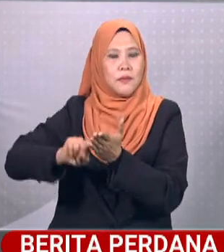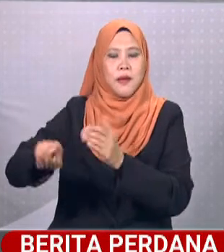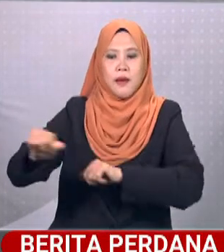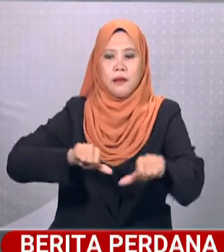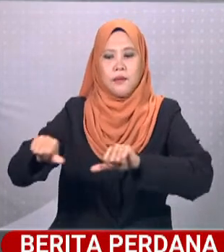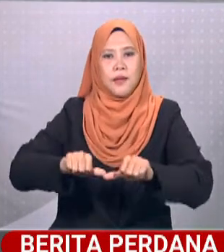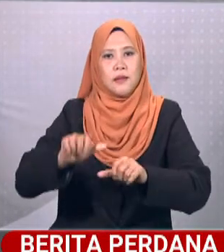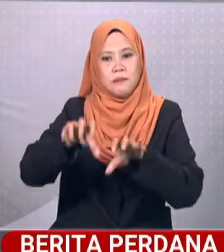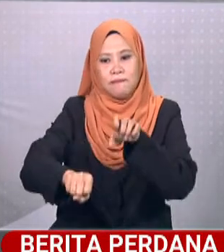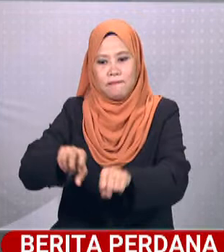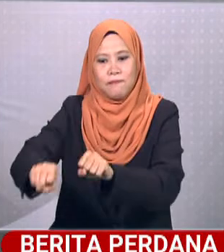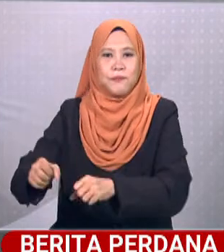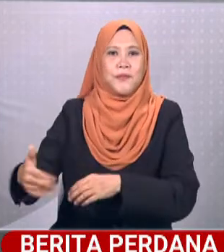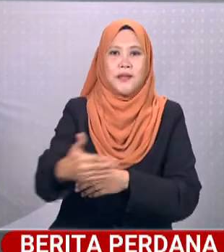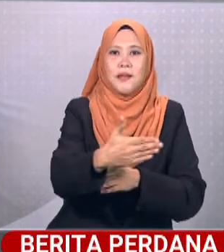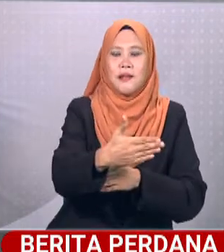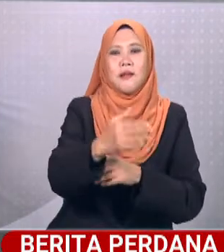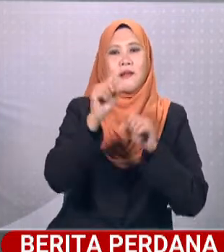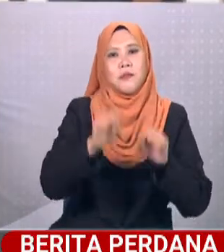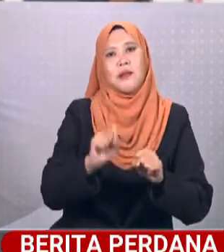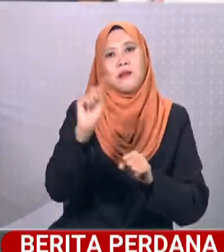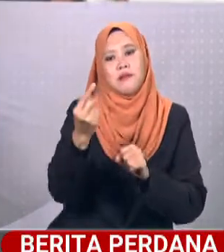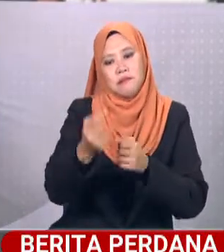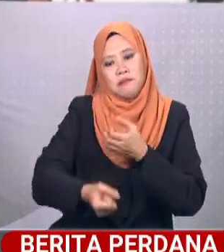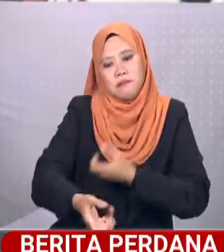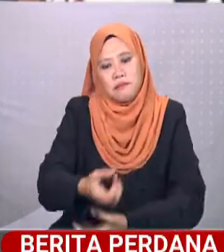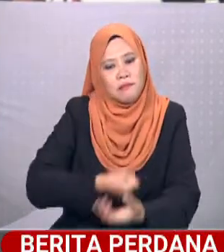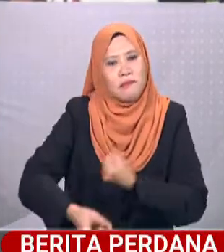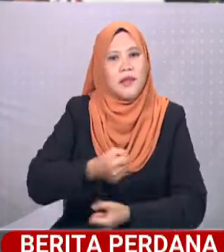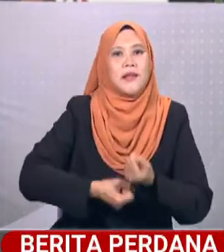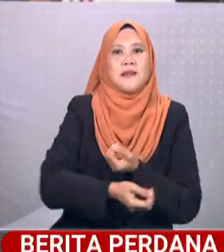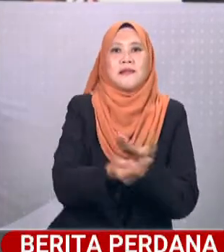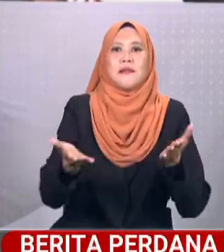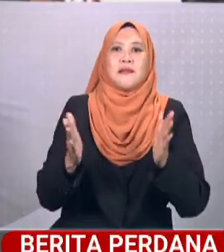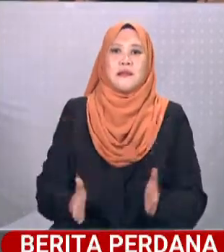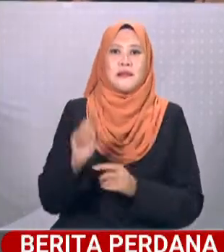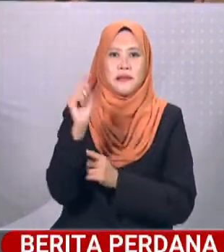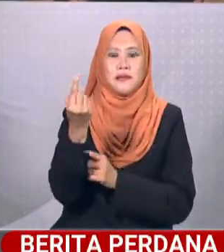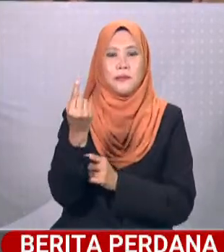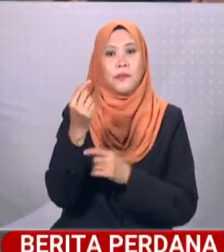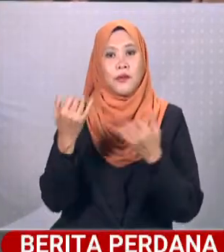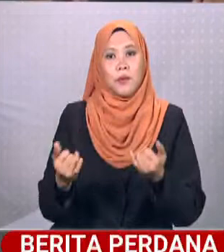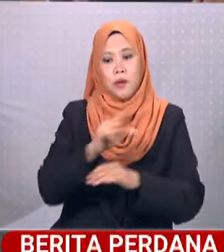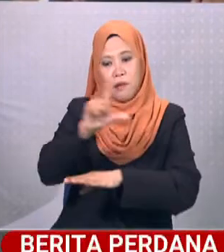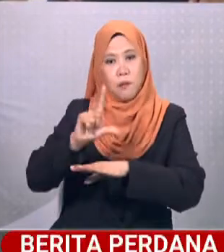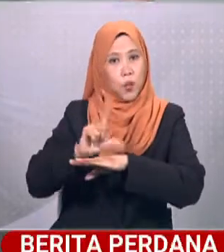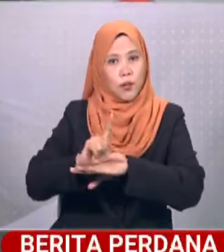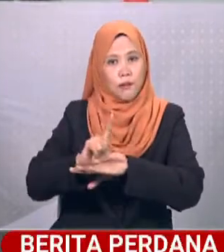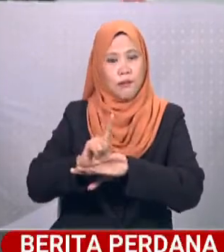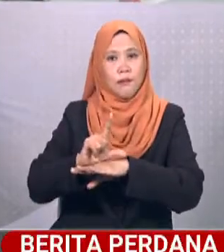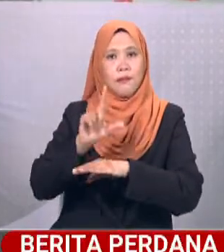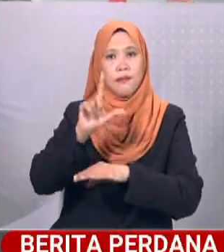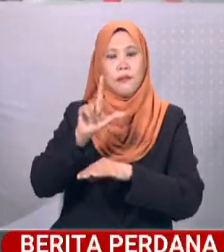aktiviti penangkapan ikan hanya dilakukan nelayan sahaja. Di Labuan, pematuhan PKP fasa